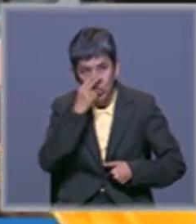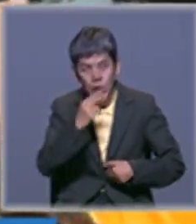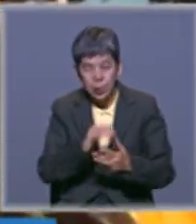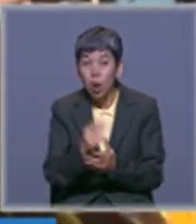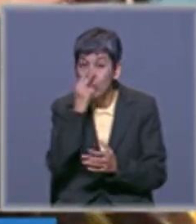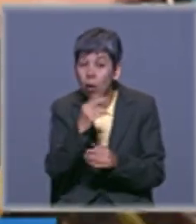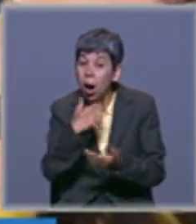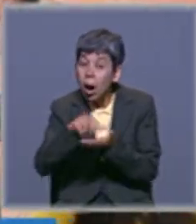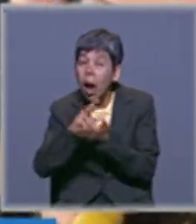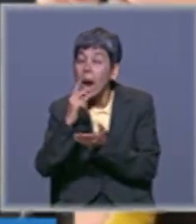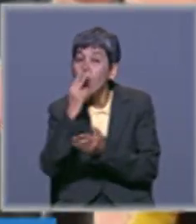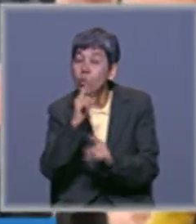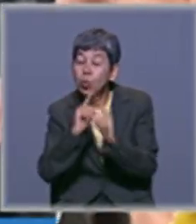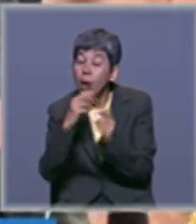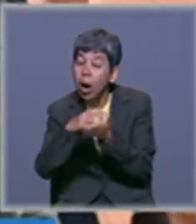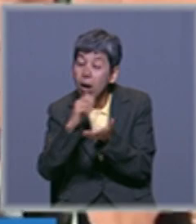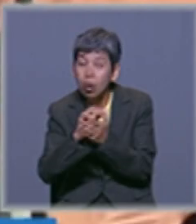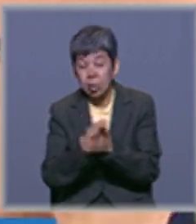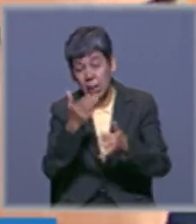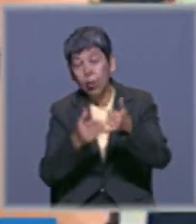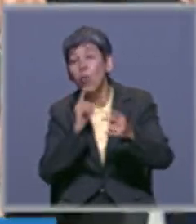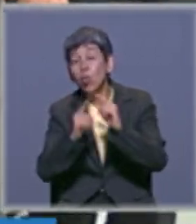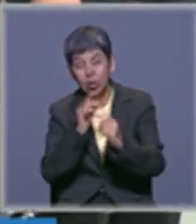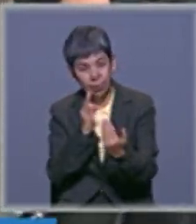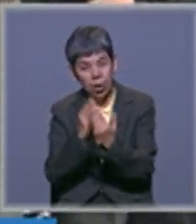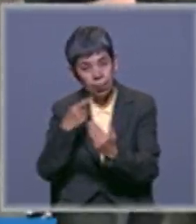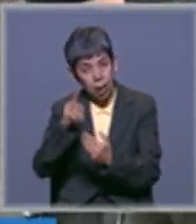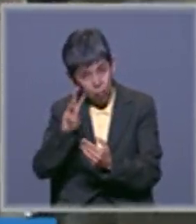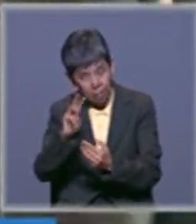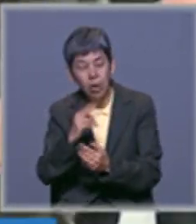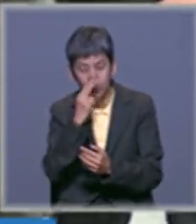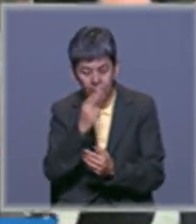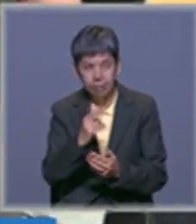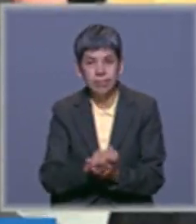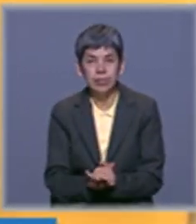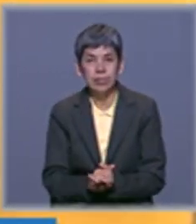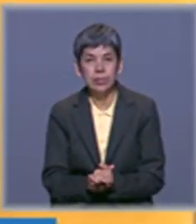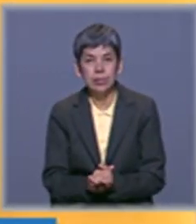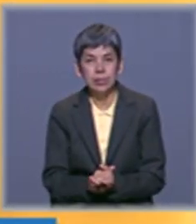แล้วดูว่าสื่อพูดอะไรกับเล่าว่าพลเอกเปรมพูดอะไรกับพลเอกประวิตรและคุณอภิรัตต่อไปด้วยครับ